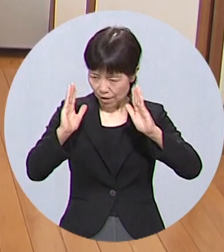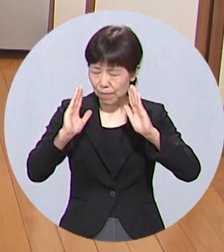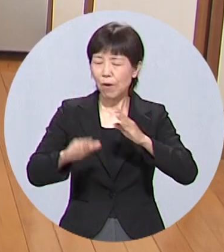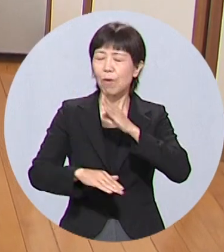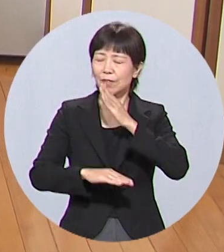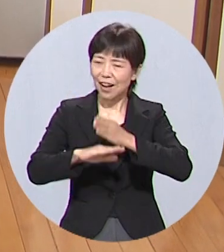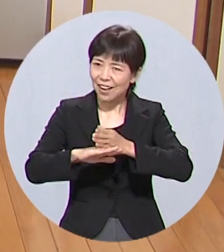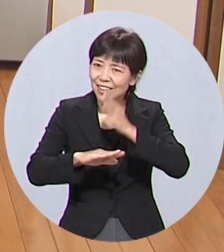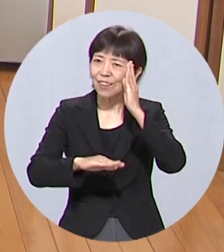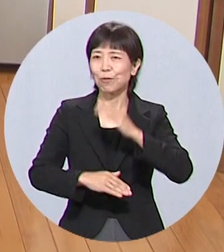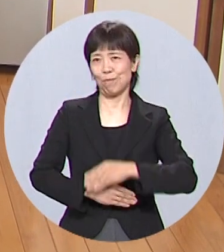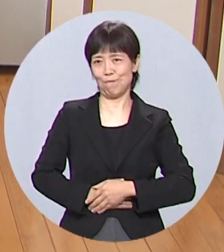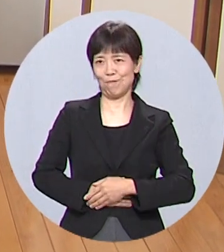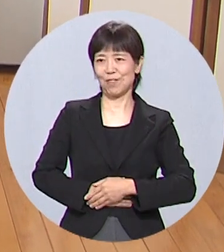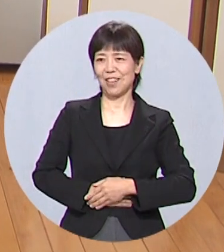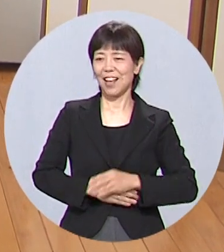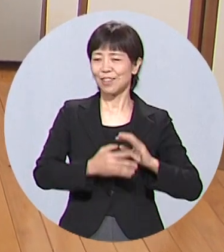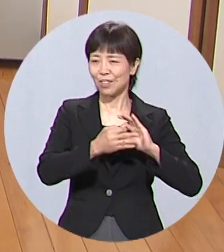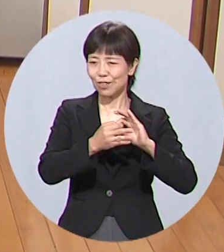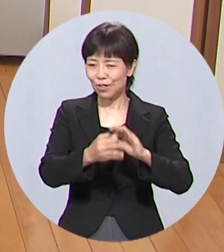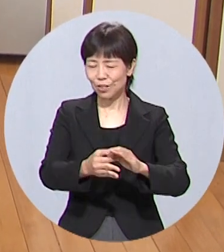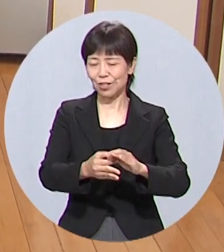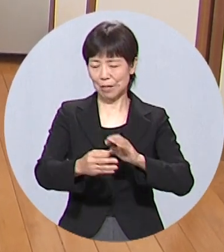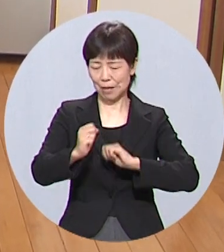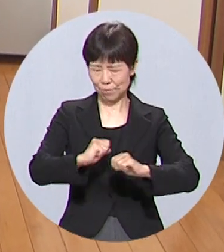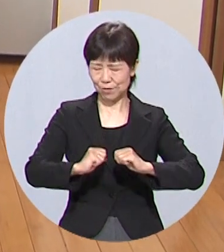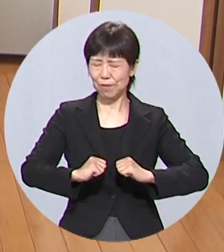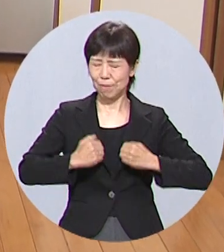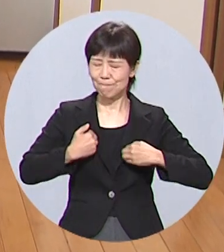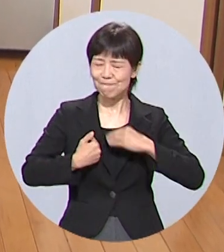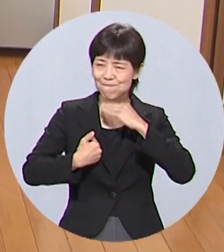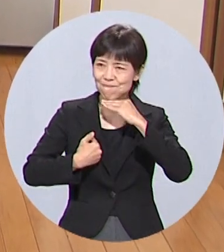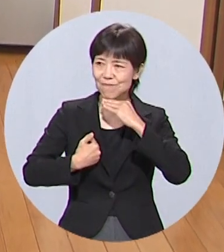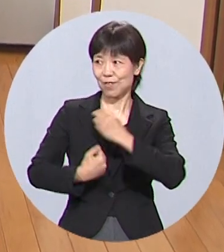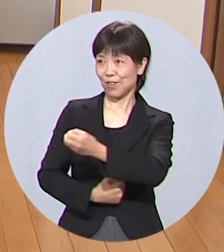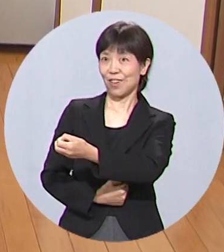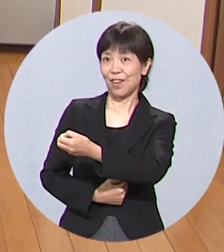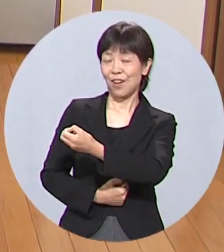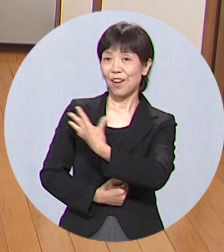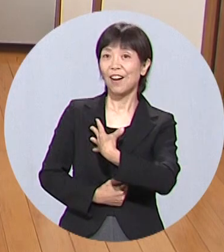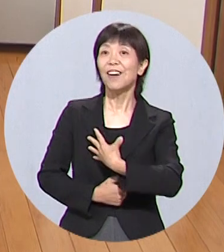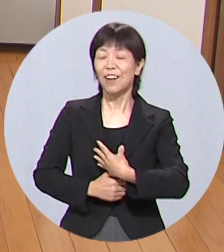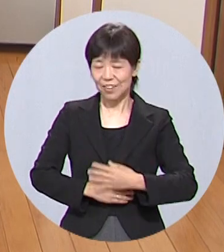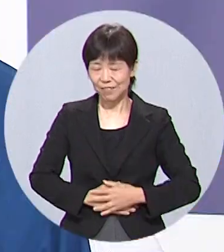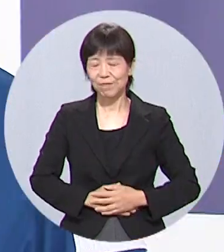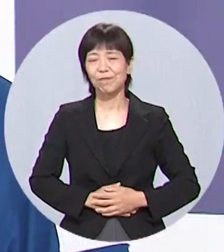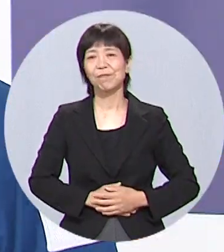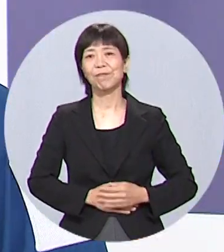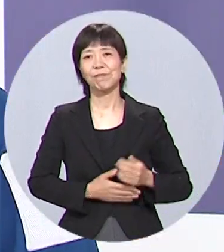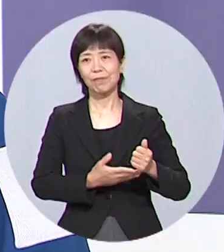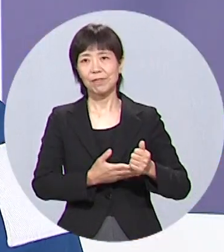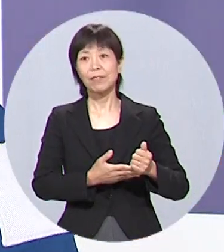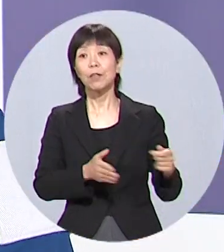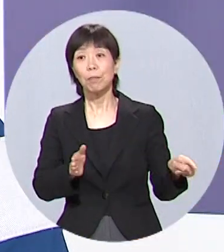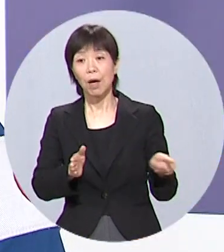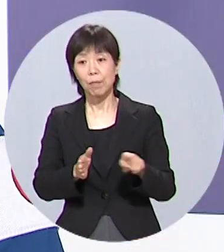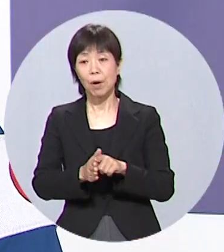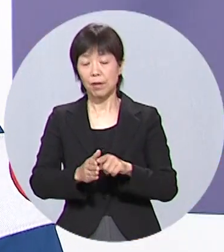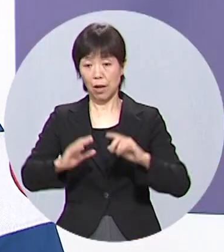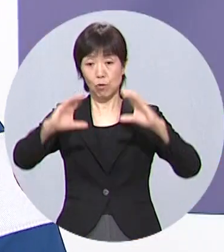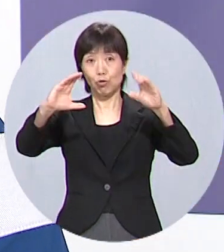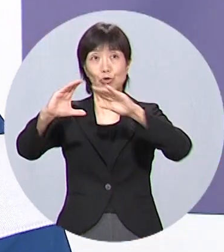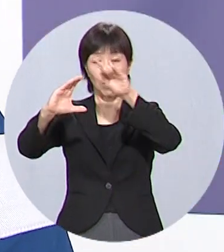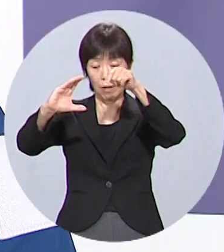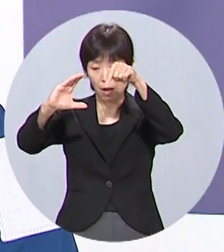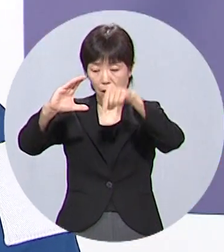本当にありがたい、引き続き活躍を祈っていますと若田さんを称えました。 これまでの宇宙船の中から